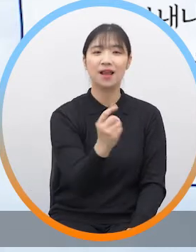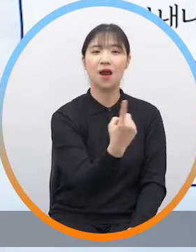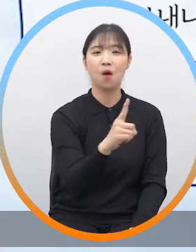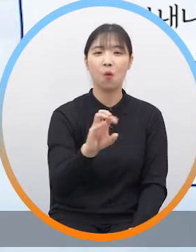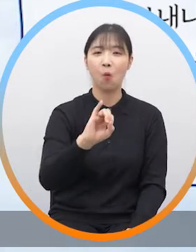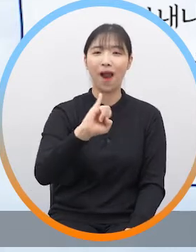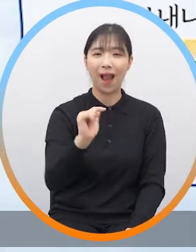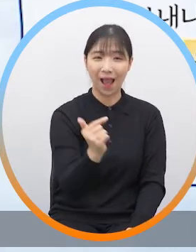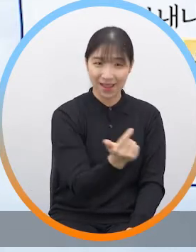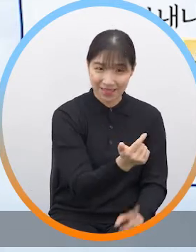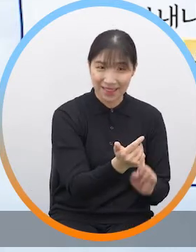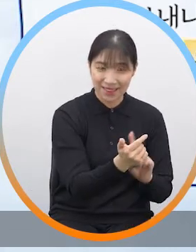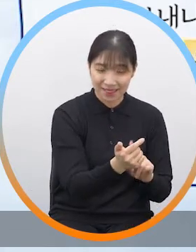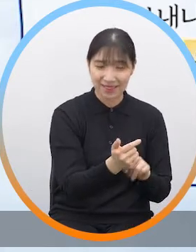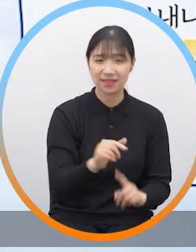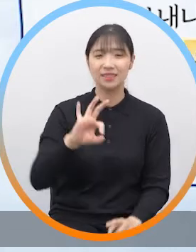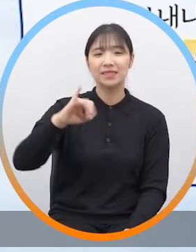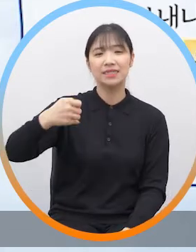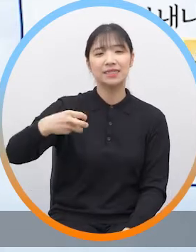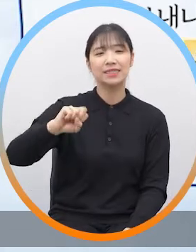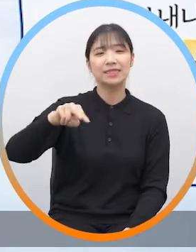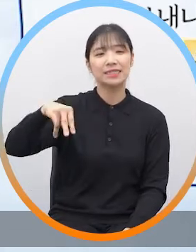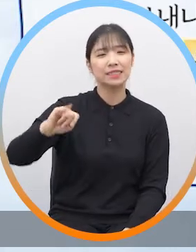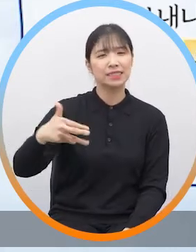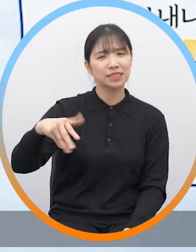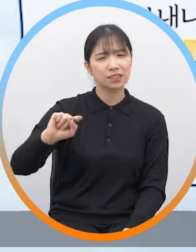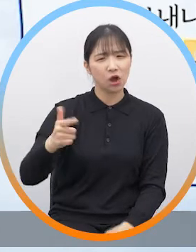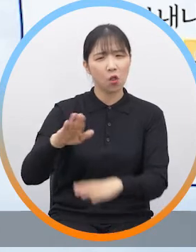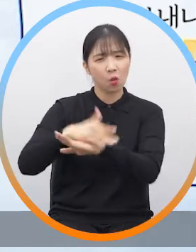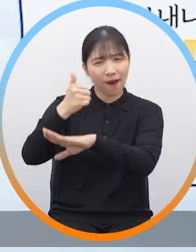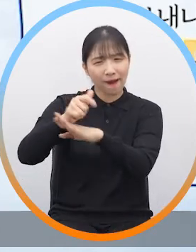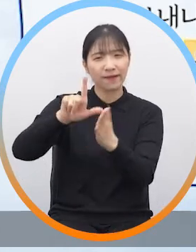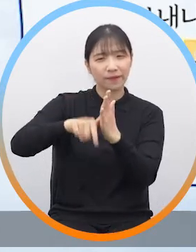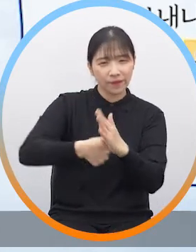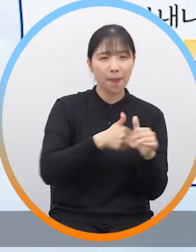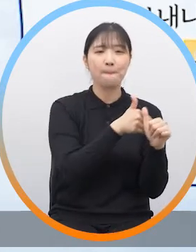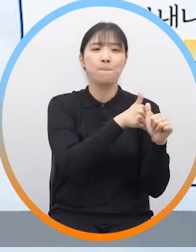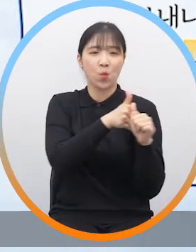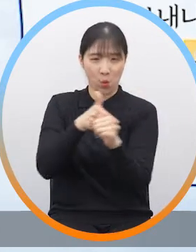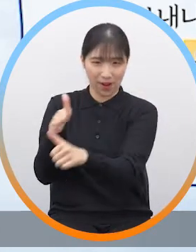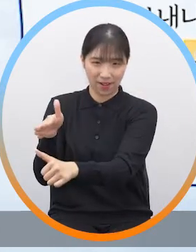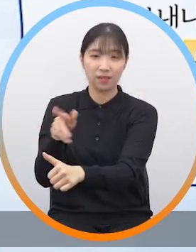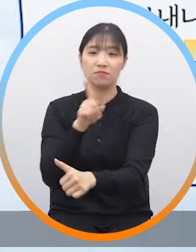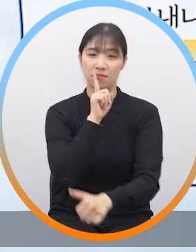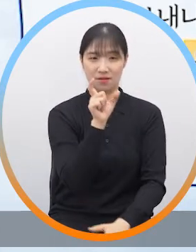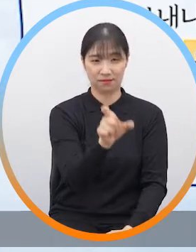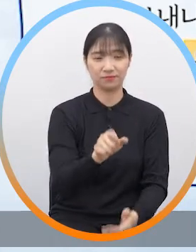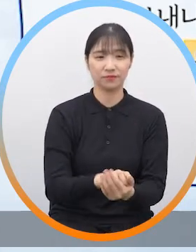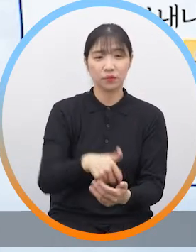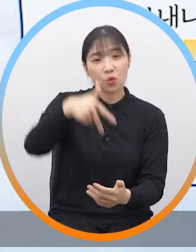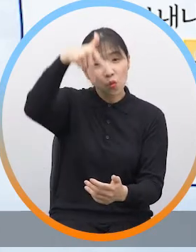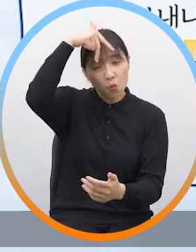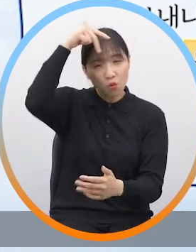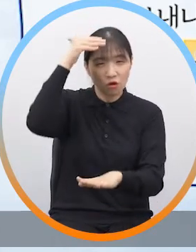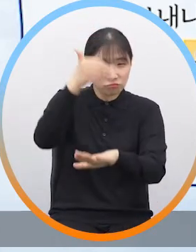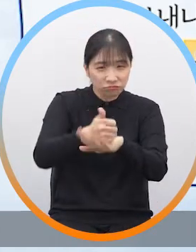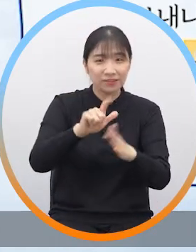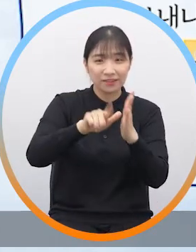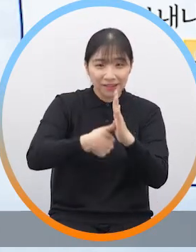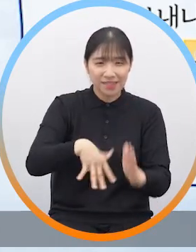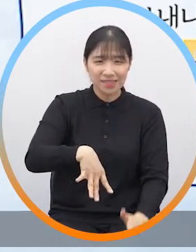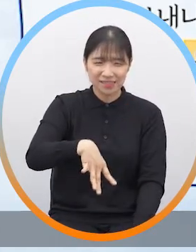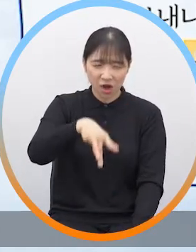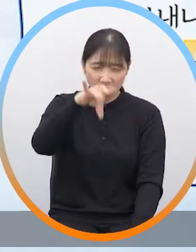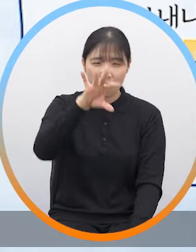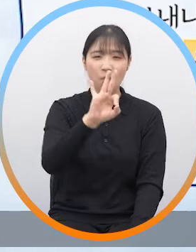왕인을 응신천황 때에 보냈다. 자, 그 당시 조선 후기에 처음으로 왕인이라는